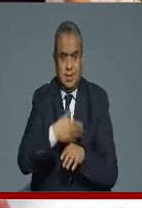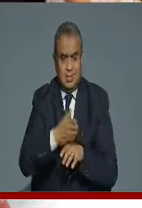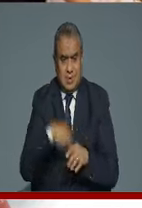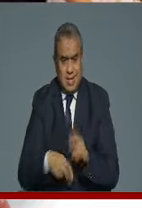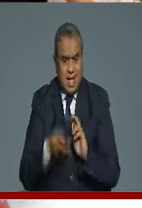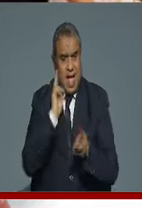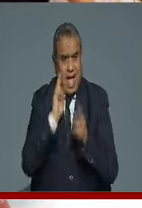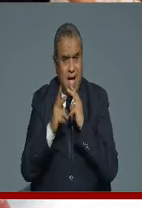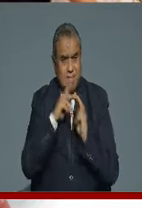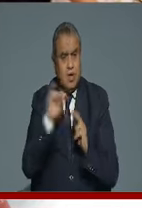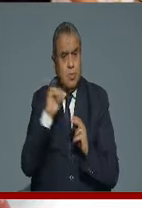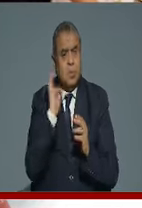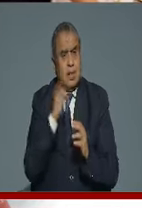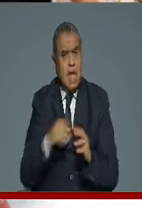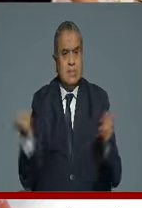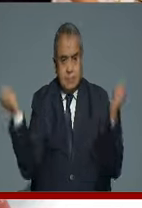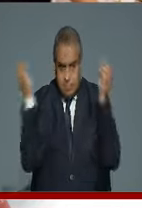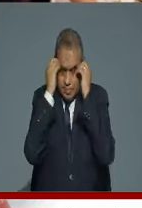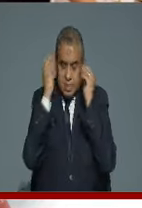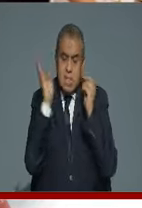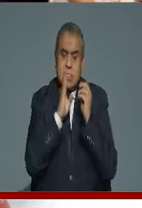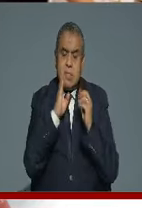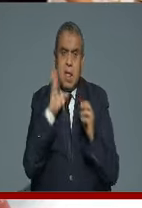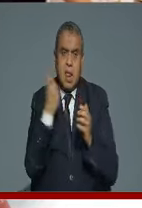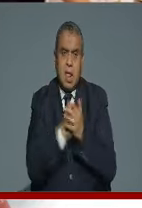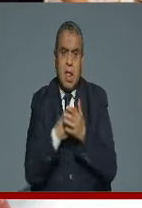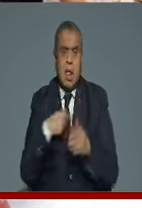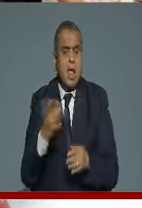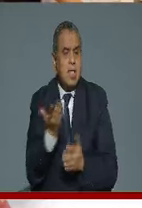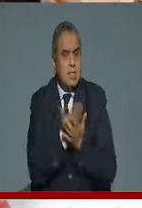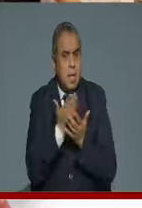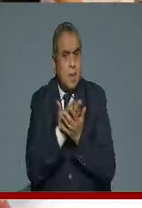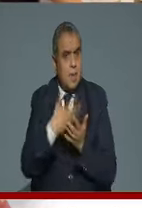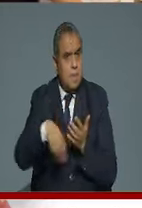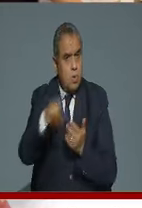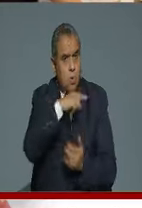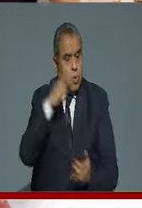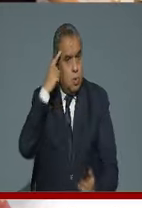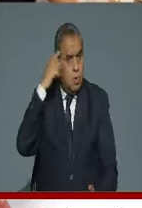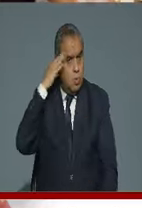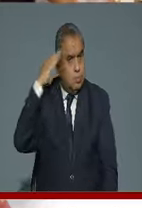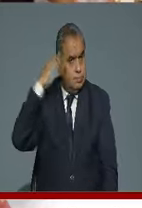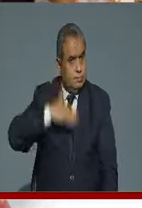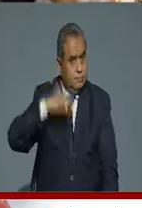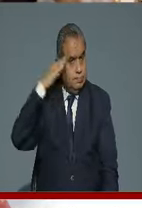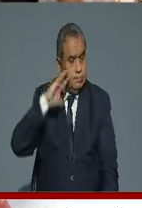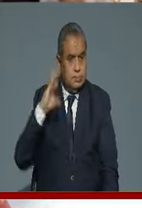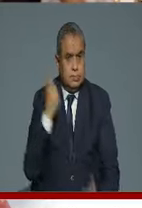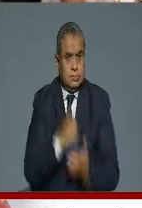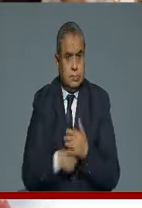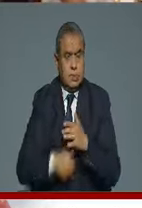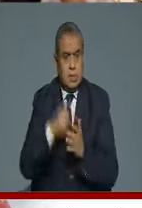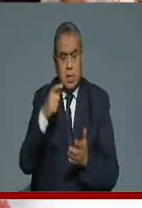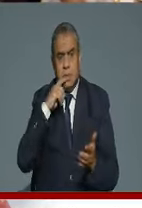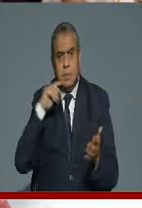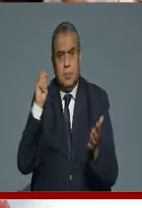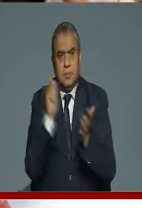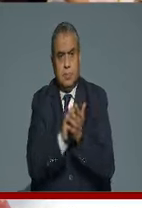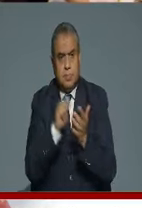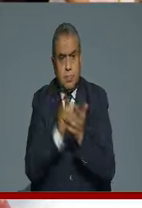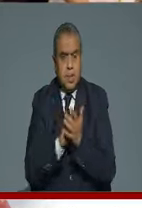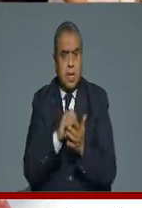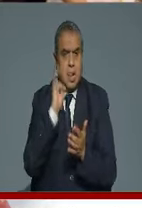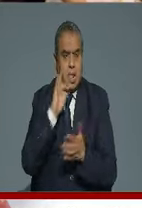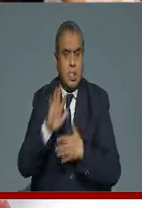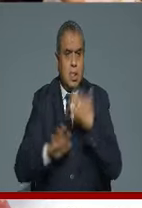في الاحتفال الجميل ده، لكن بس أنا حبيت أنوه عنه. لا طبعاً كل إجراء، كل مشكلة،